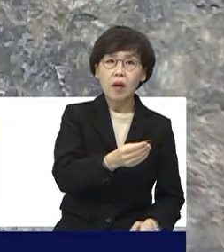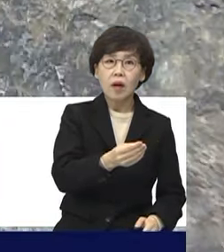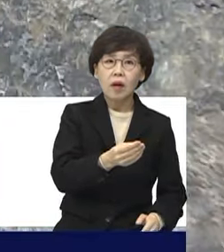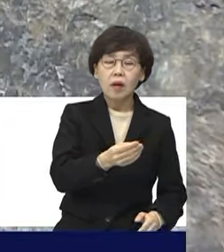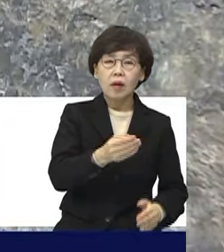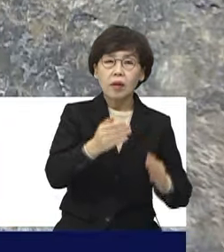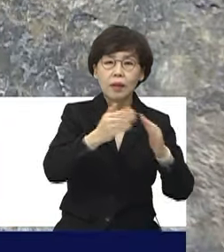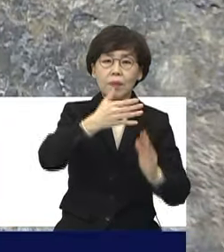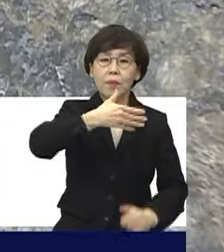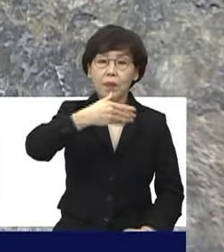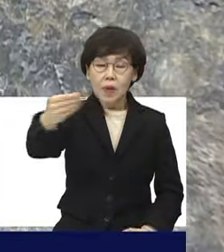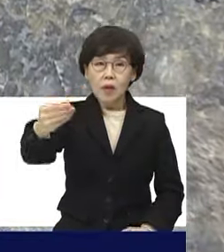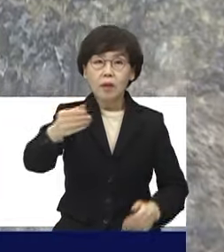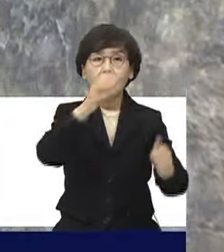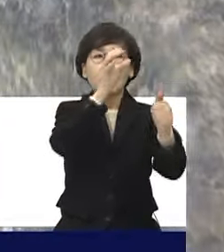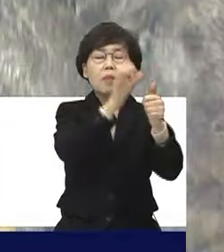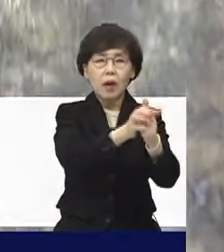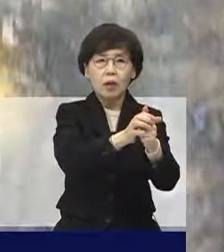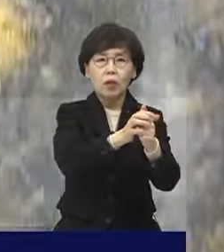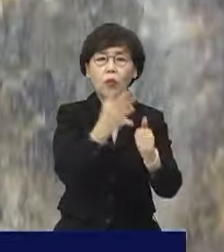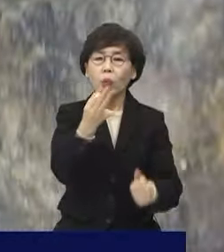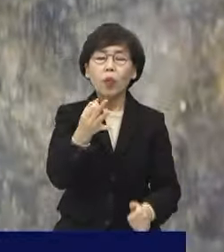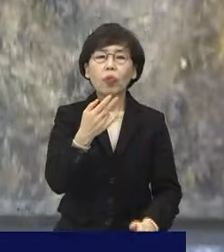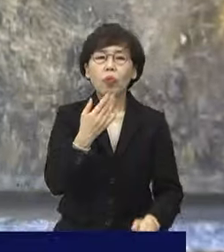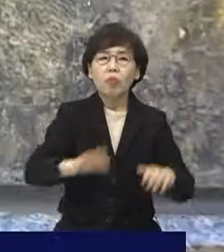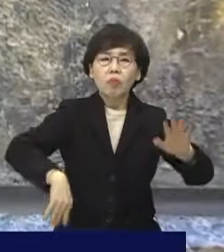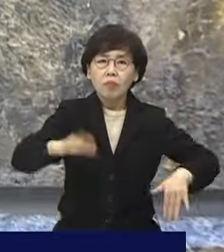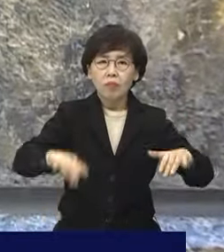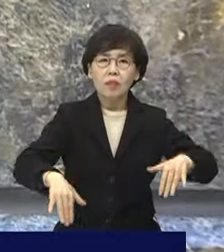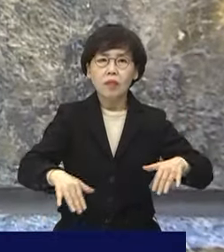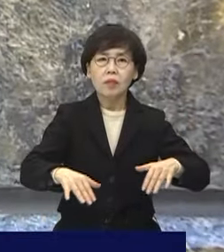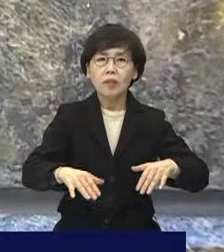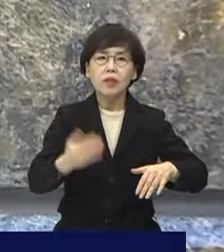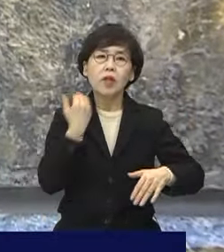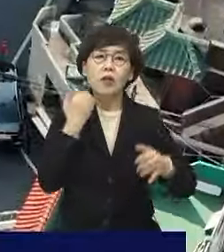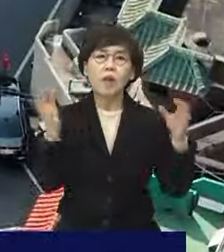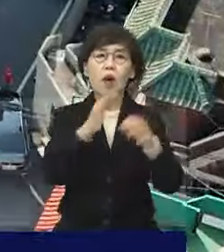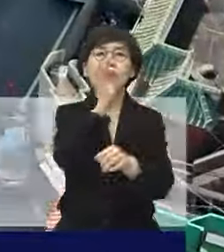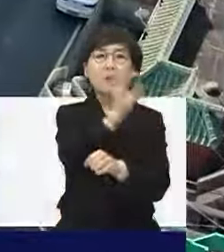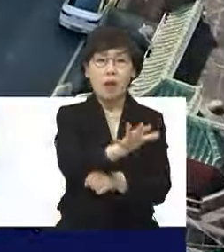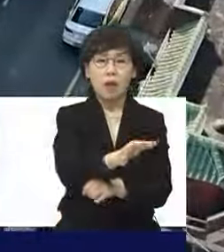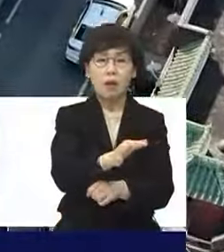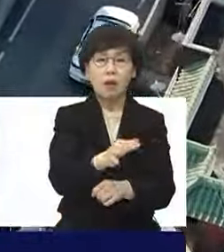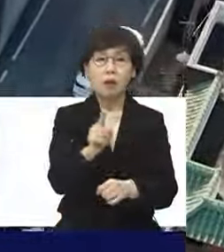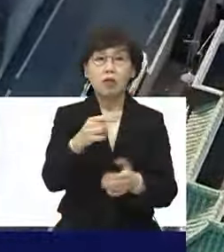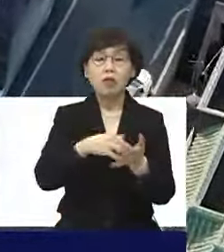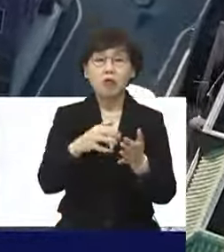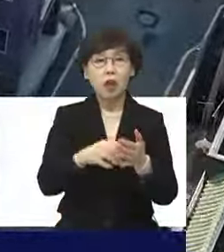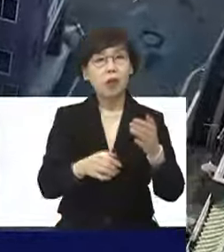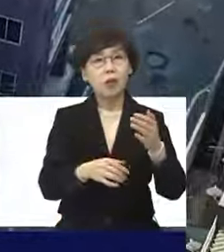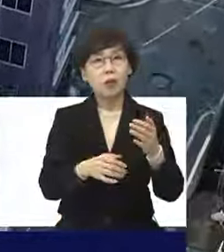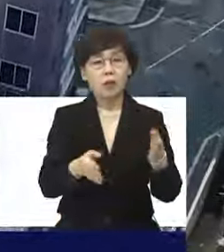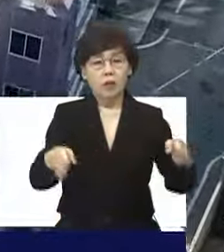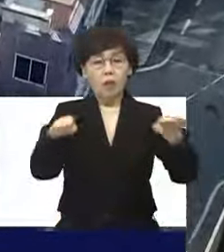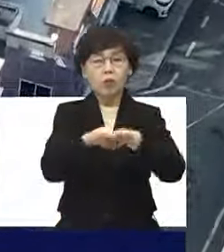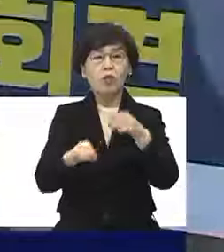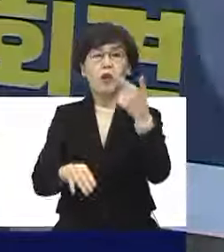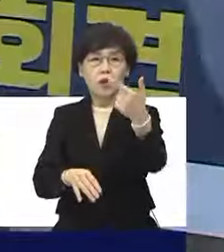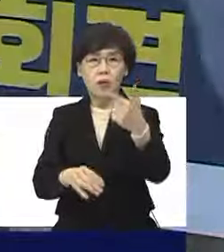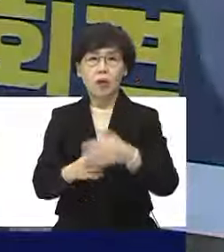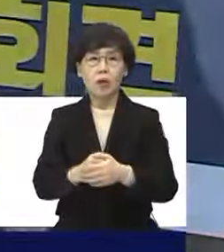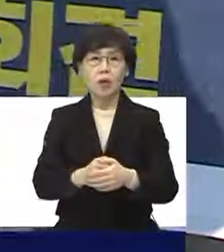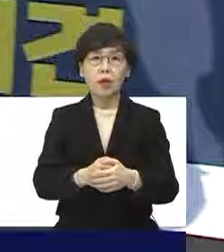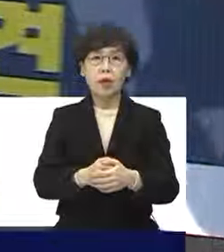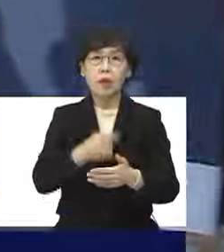한 것으로 보입니다. 그렇게 거미줄처럼 얽힌 빌라만 6채, 피해자는 30명으로 추정됩니다.